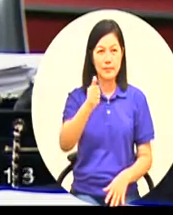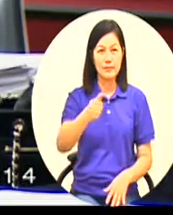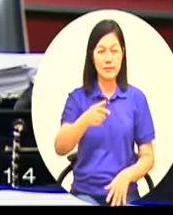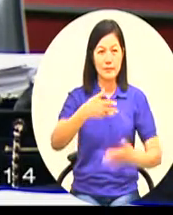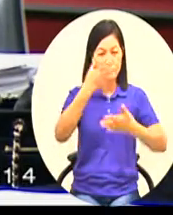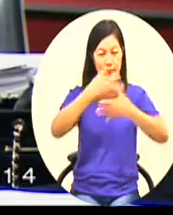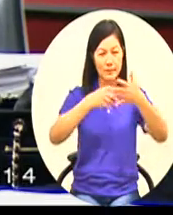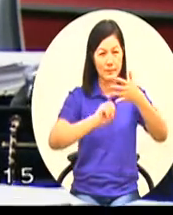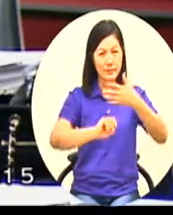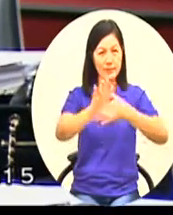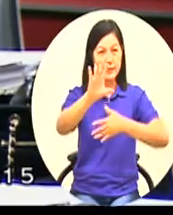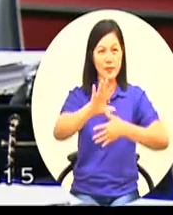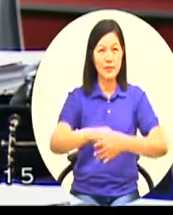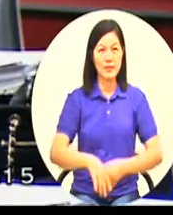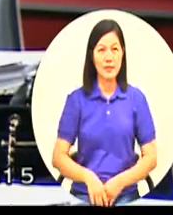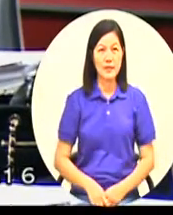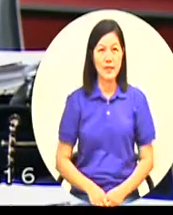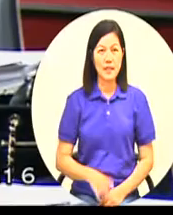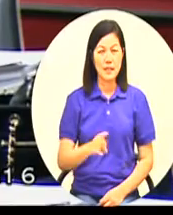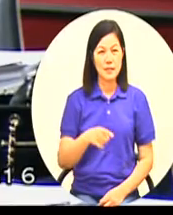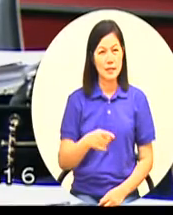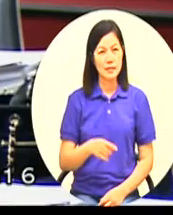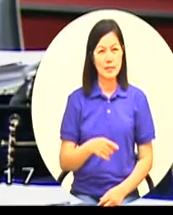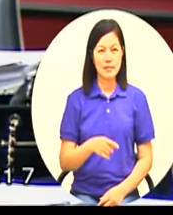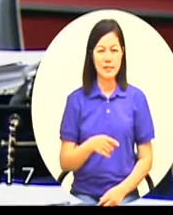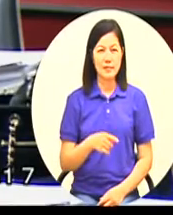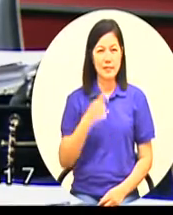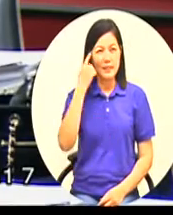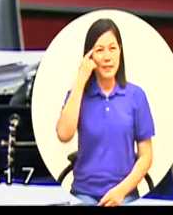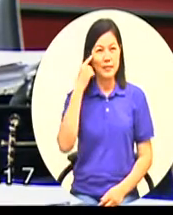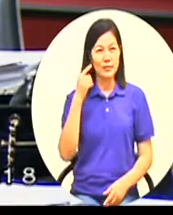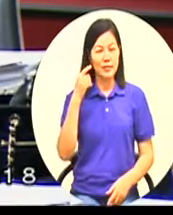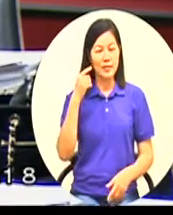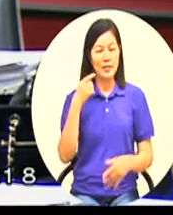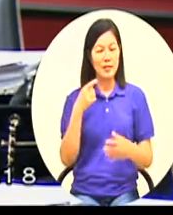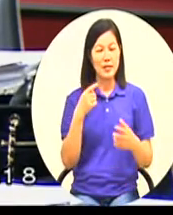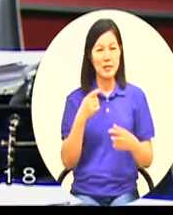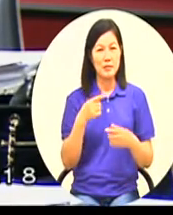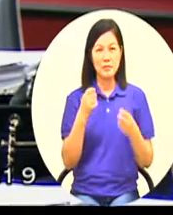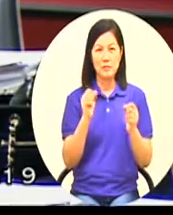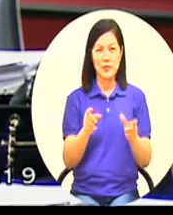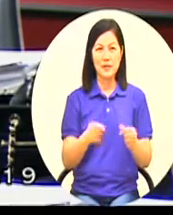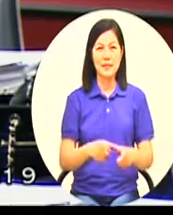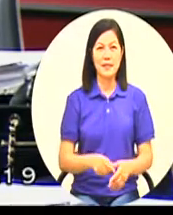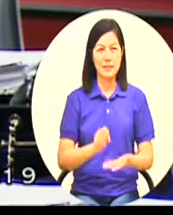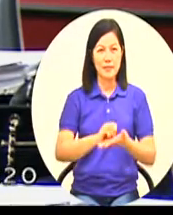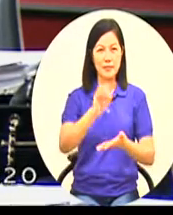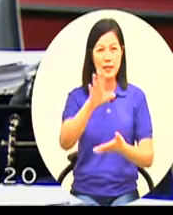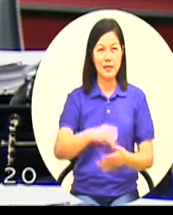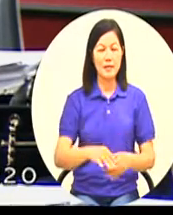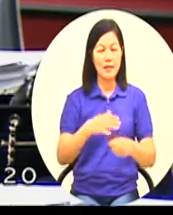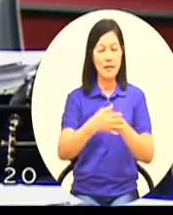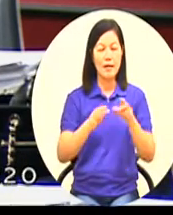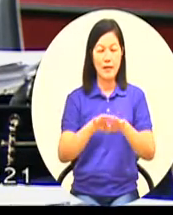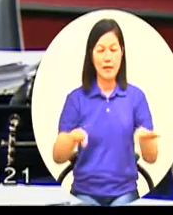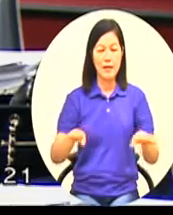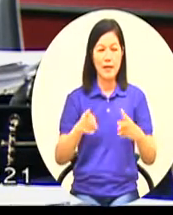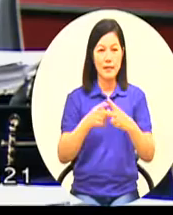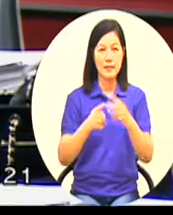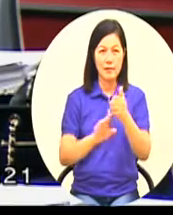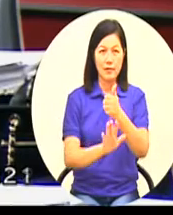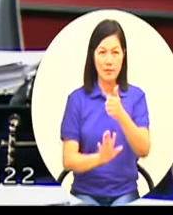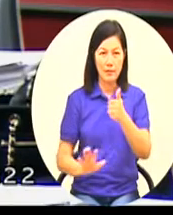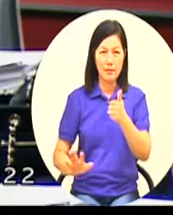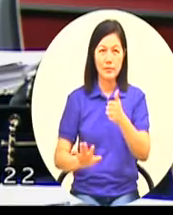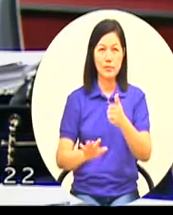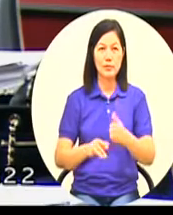这是一个另类的报告方式哦。不过也让其实保安小组的同仁啊，其实对我